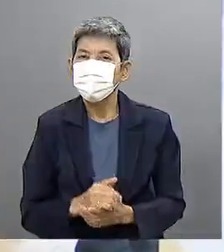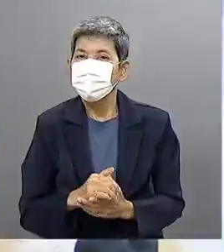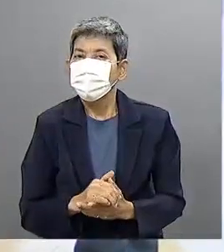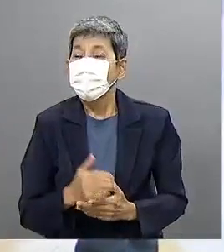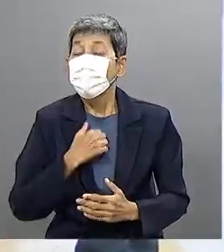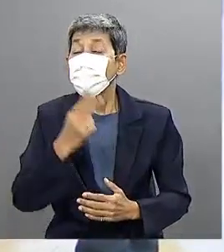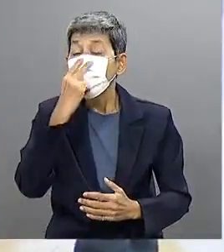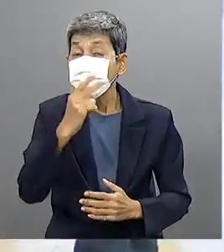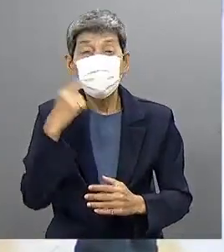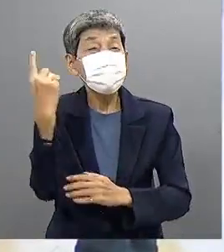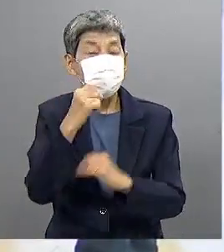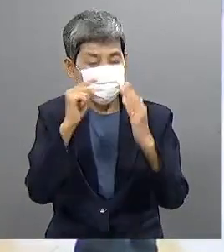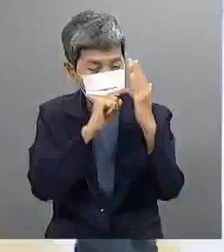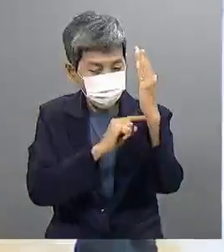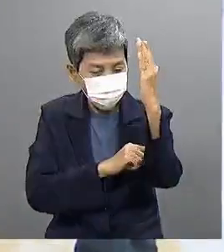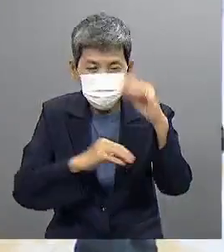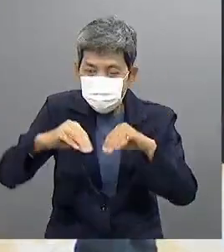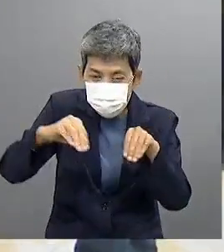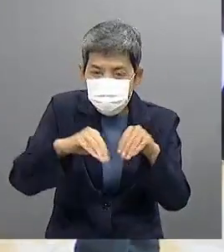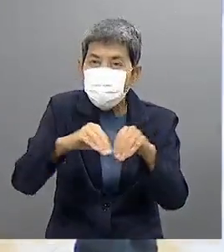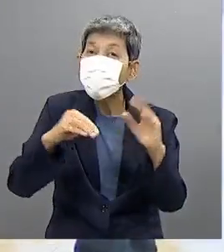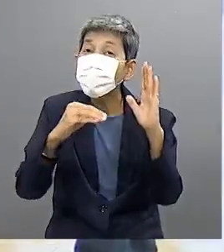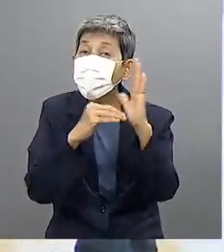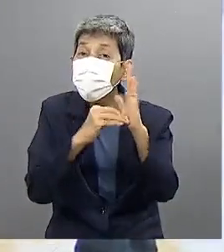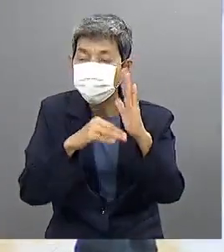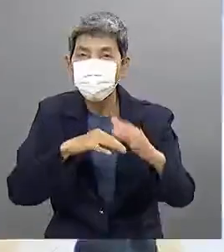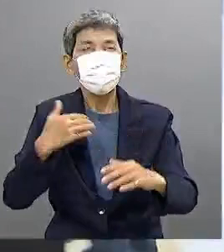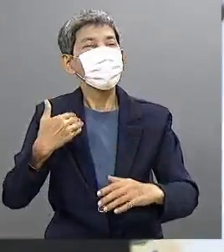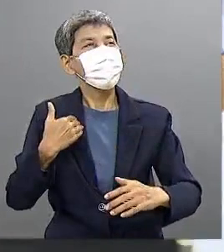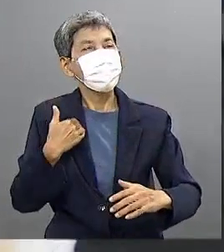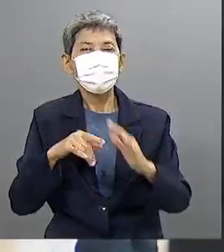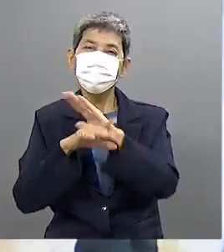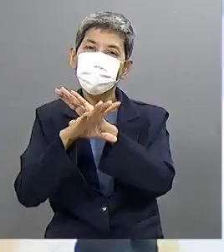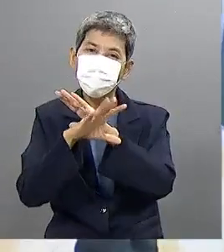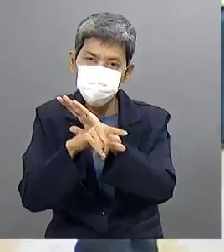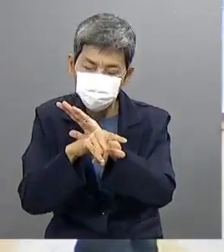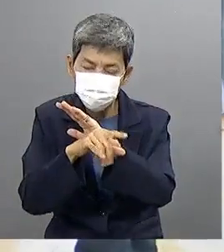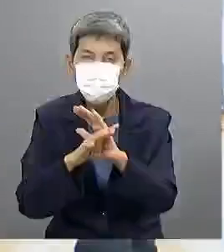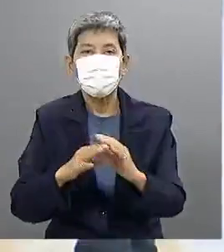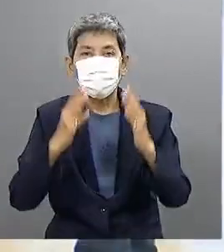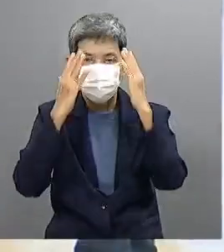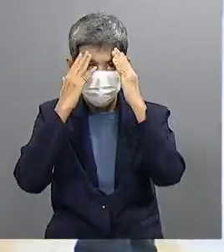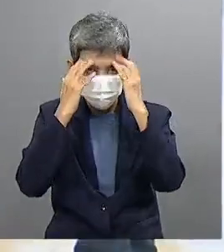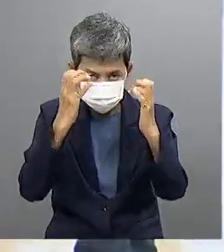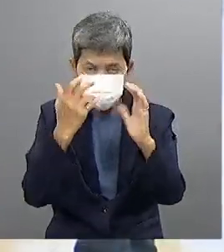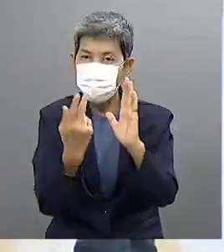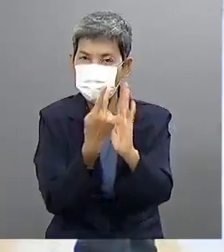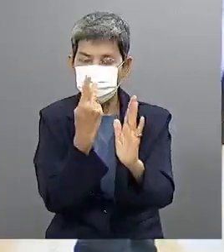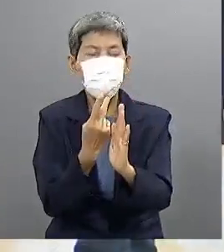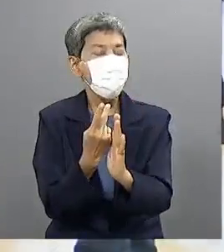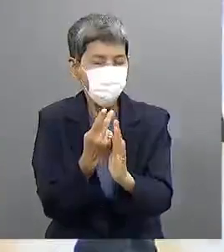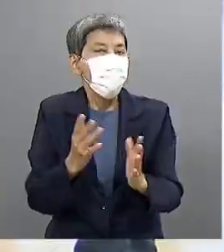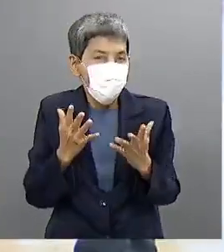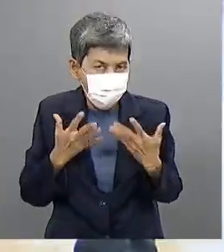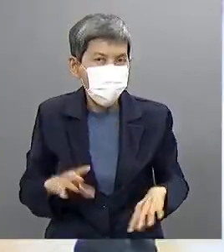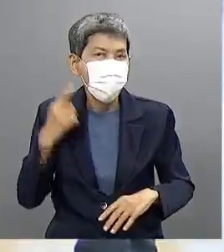หล่งท่องเที่ยวที่อยู่ใกล้ๆกรุงเทพนะครับไม่ว่าจะเป็นชลบุรีหัวหินกาญจนบุรีนี่คึกคักเป็นอย่างมากนะครับและขณะเดียวกัน